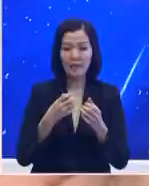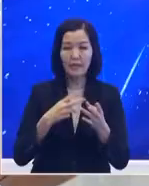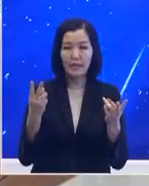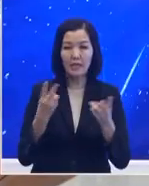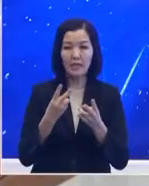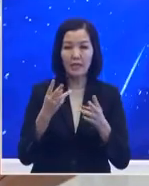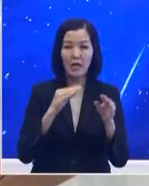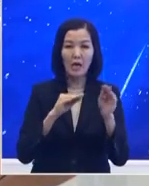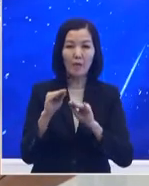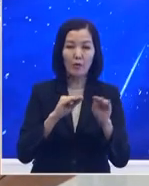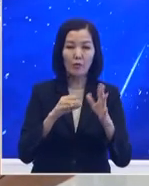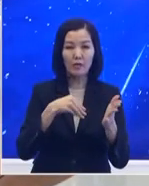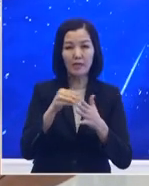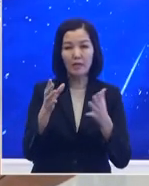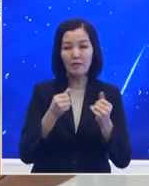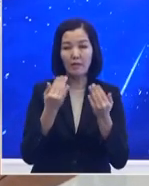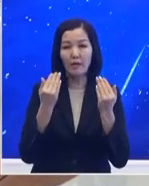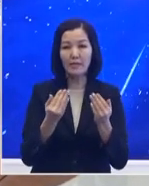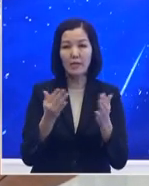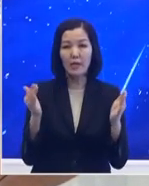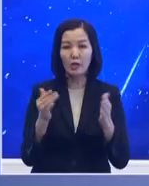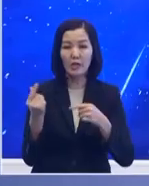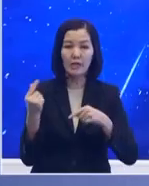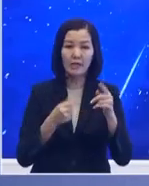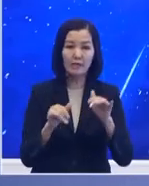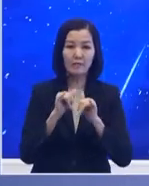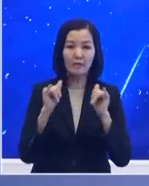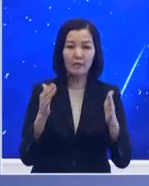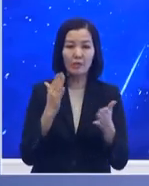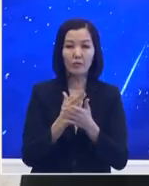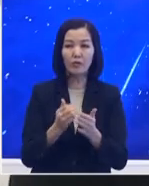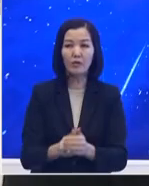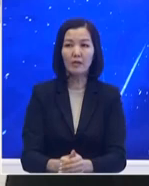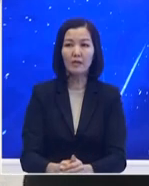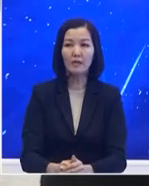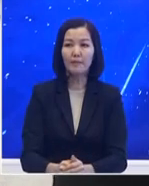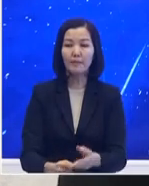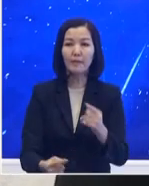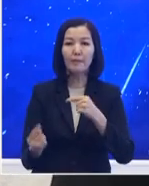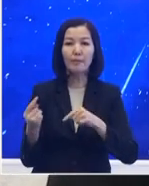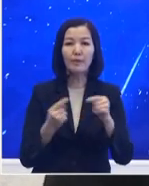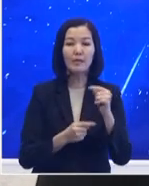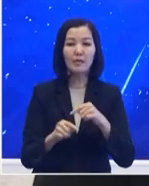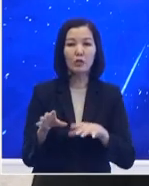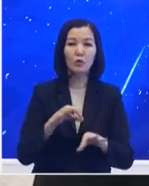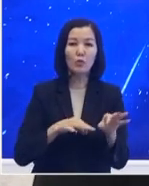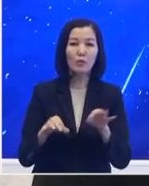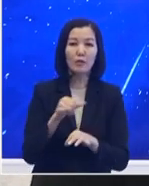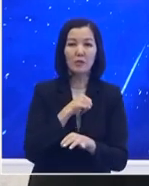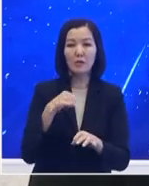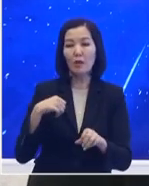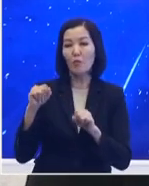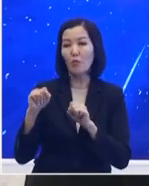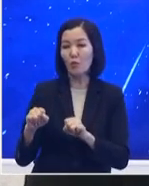жарағын құрылғыларын сатып алып, қазіргі күні шағын кәсібін дөңгелетіп отыр. бизнес жобасын өзі қорғады. Бірге